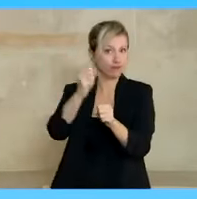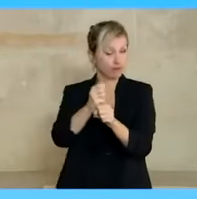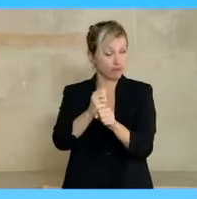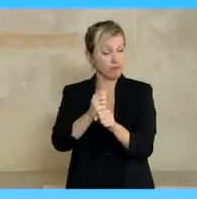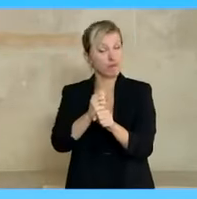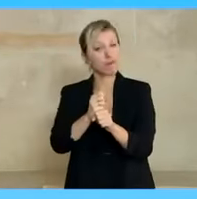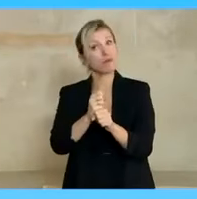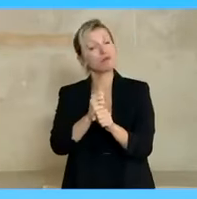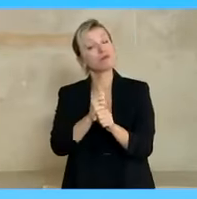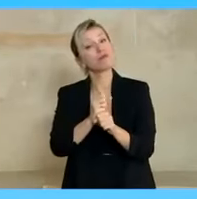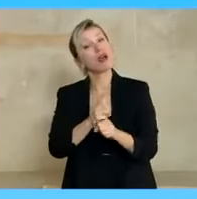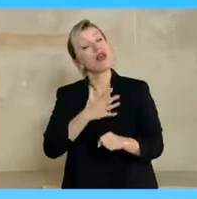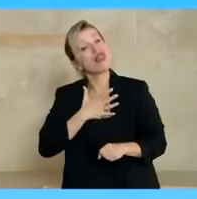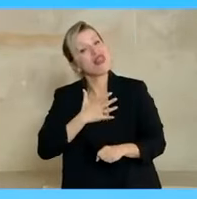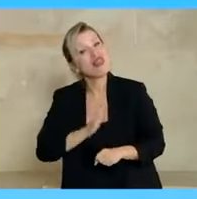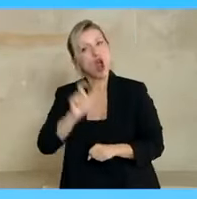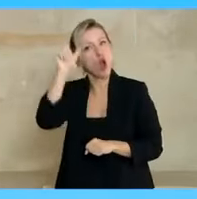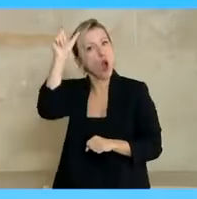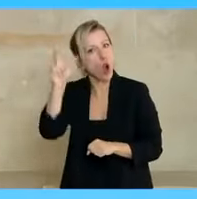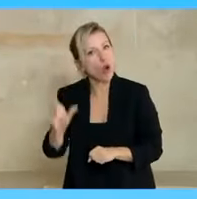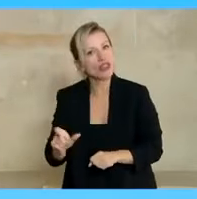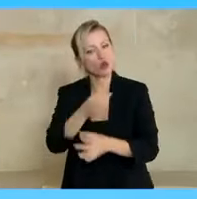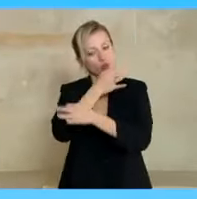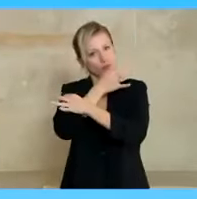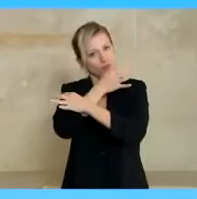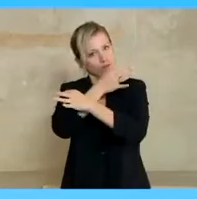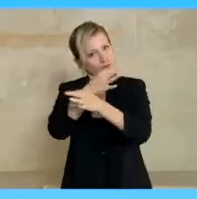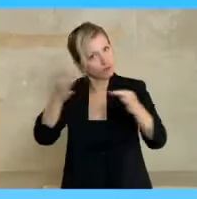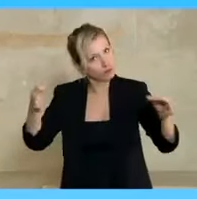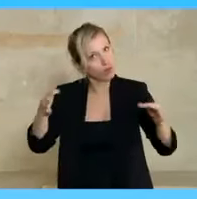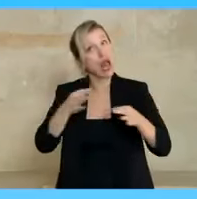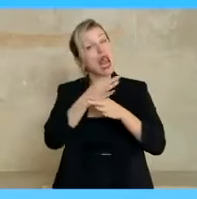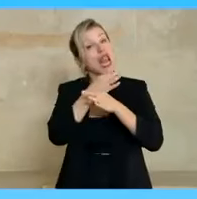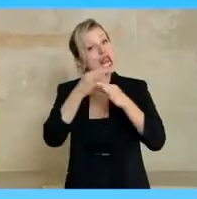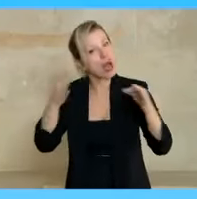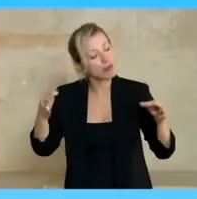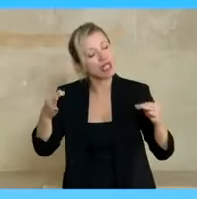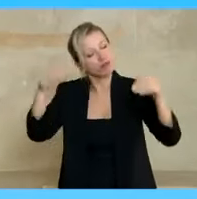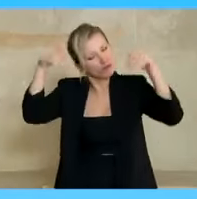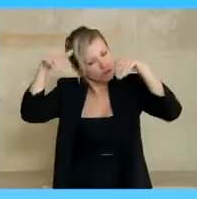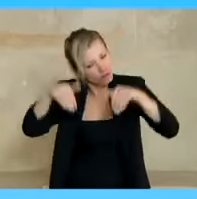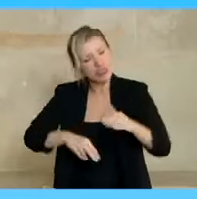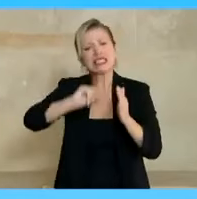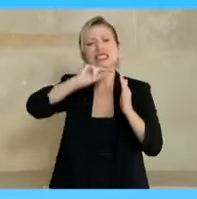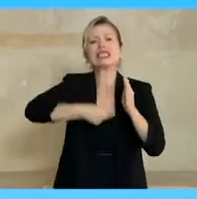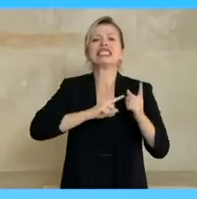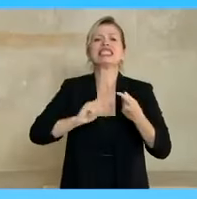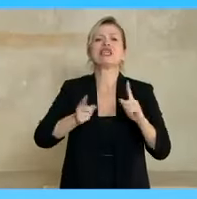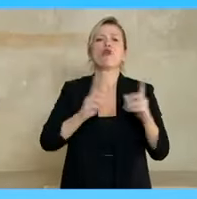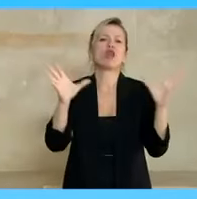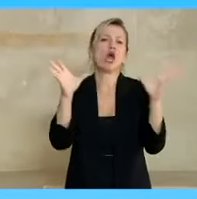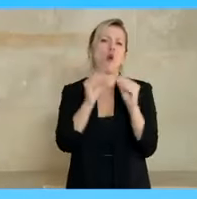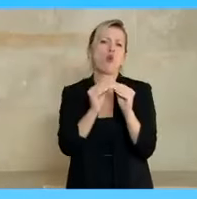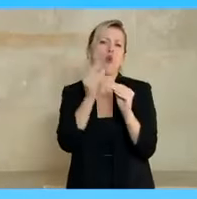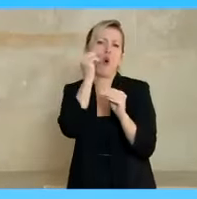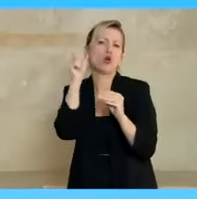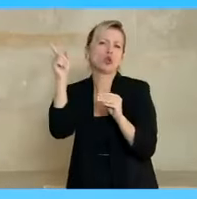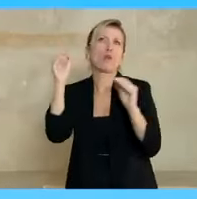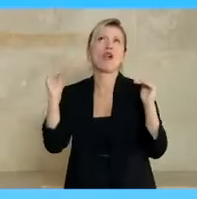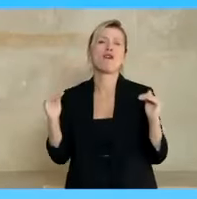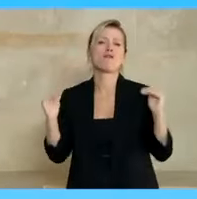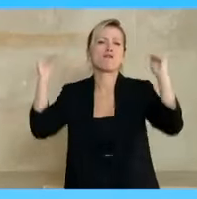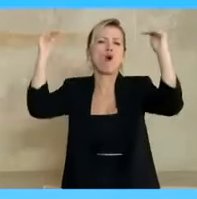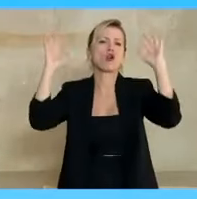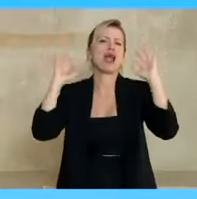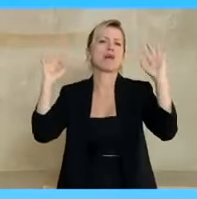αναγνωρίσει δημόσια με τρόπο ρητό και κατηγορηματικό ότι σέβεται τη Συμφωνία των Πρεσπών, ότι το όνομα της χώρας του είναι Βόρεια Μακεδονία,